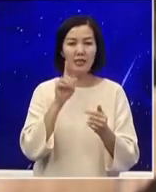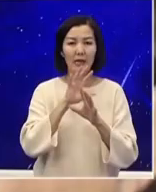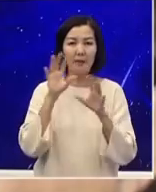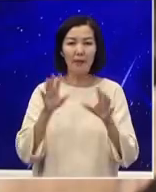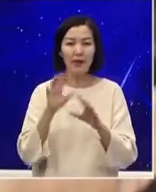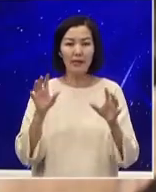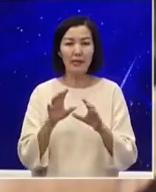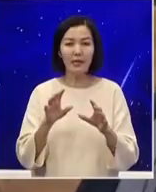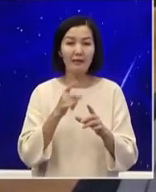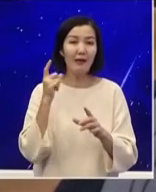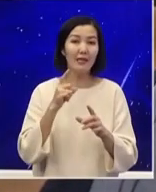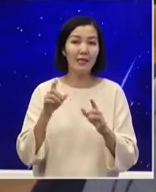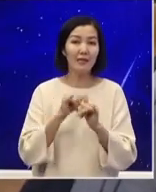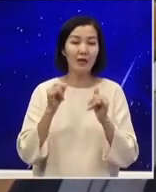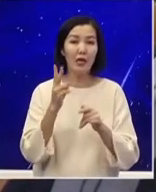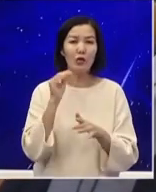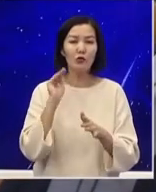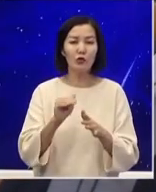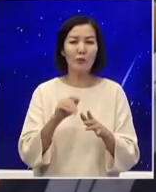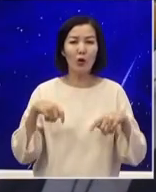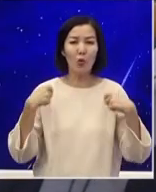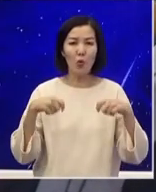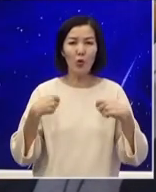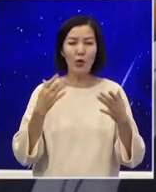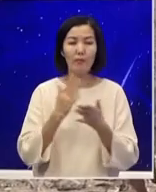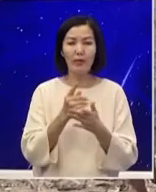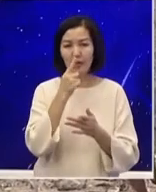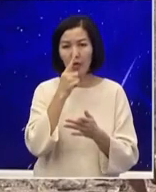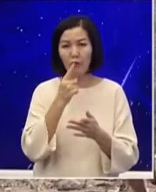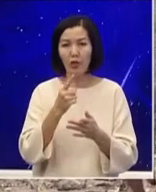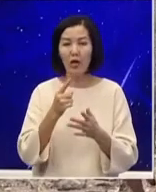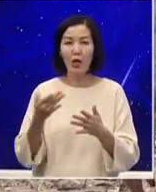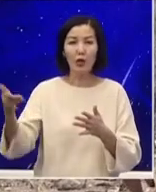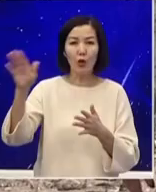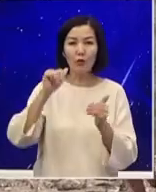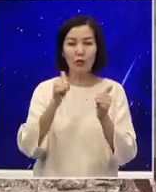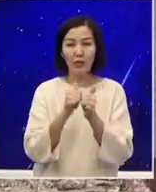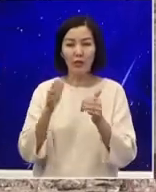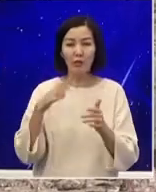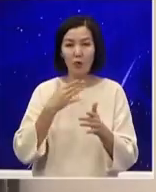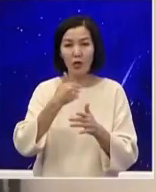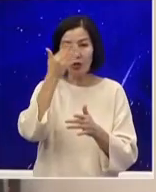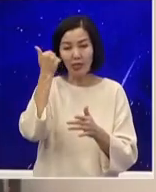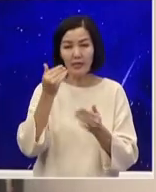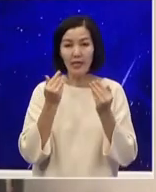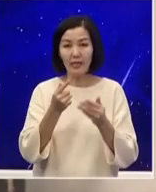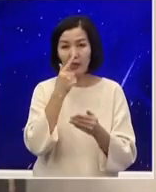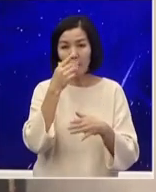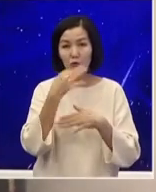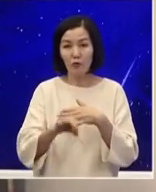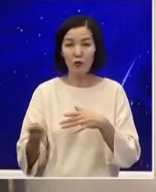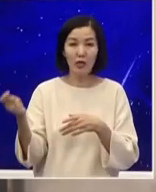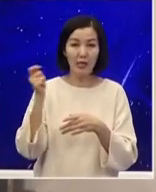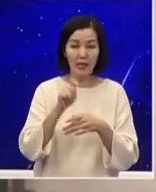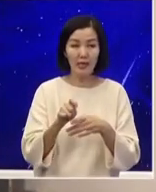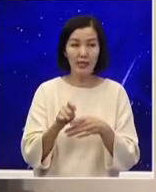майдай жақты. Ұсақ малы 200 мыңға жетті. Таяуда жайлаудан түсірді. Етектегі ең бірінші шаруасы бордақы. 7 мың бас